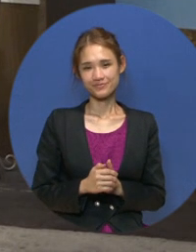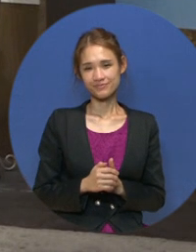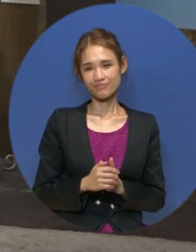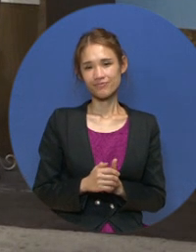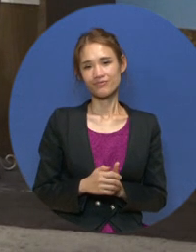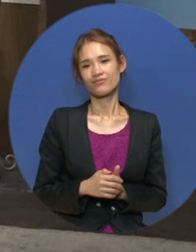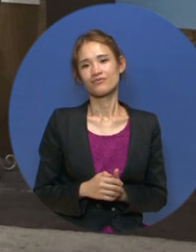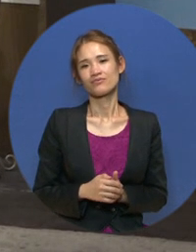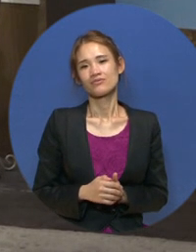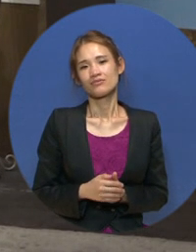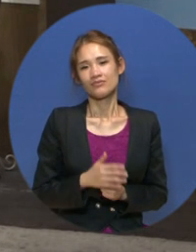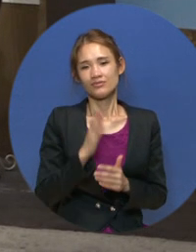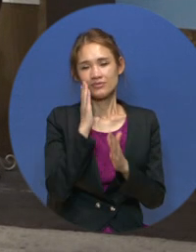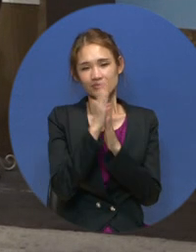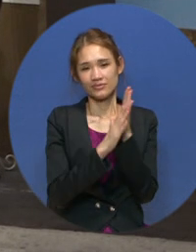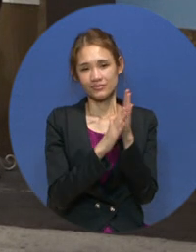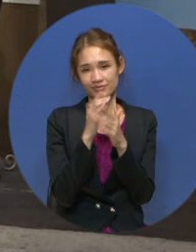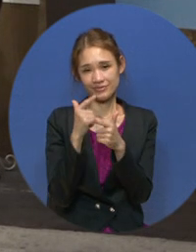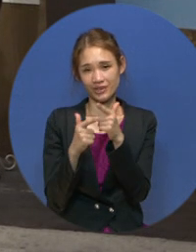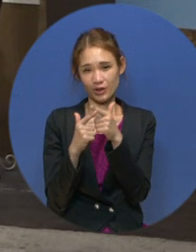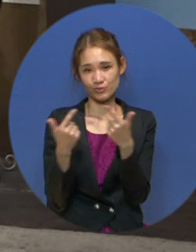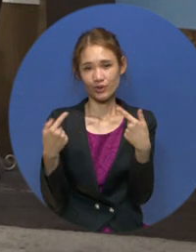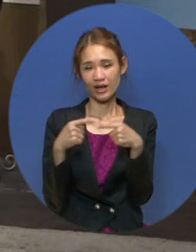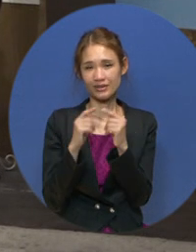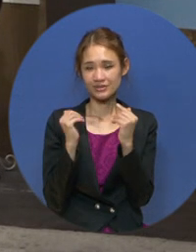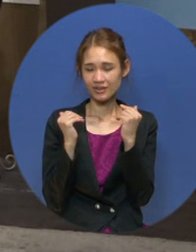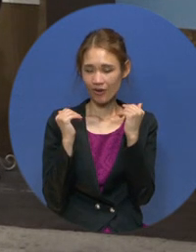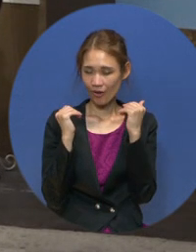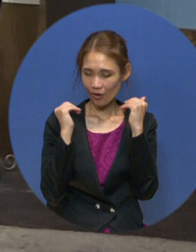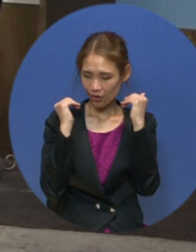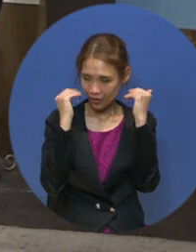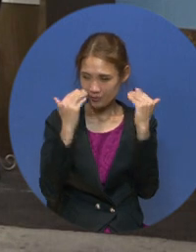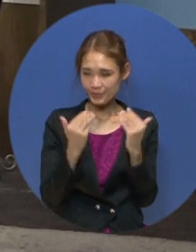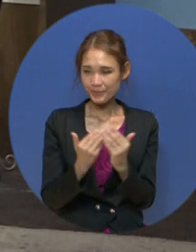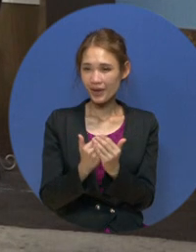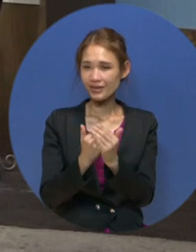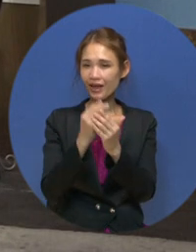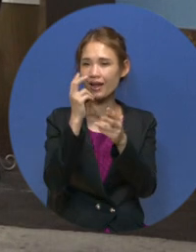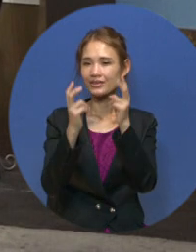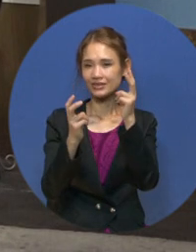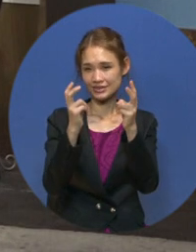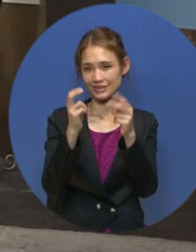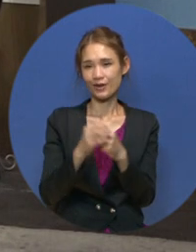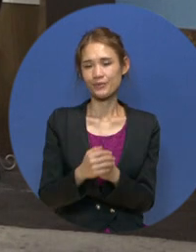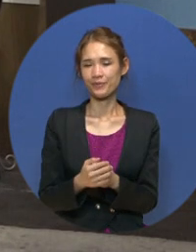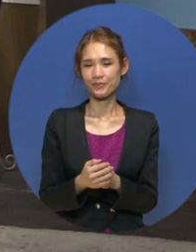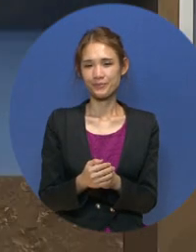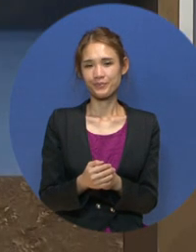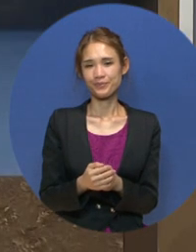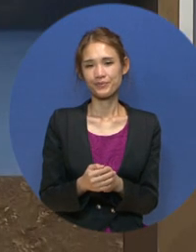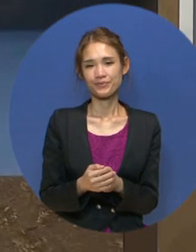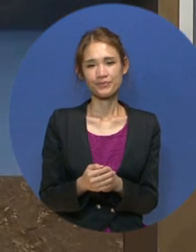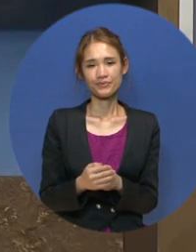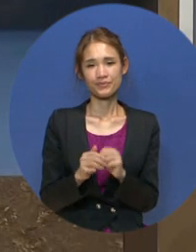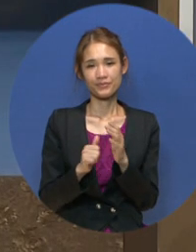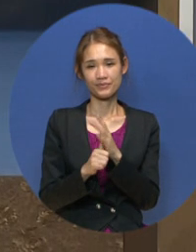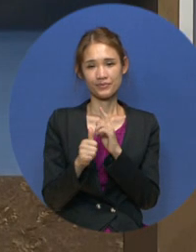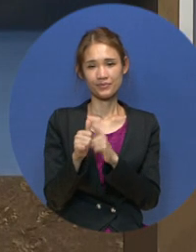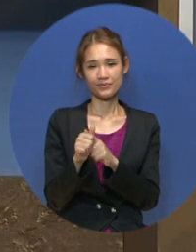보면은 숲의 나무와 네. 함께 성장하는 네. 기업이 네. 되겠네요. 네. 네. 근데 지금